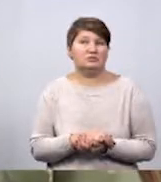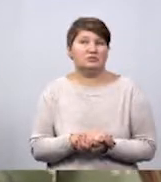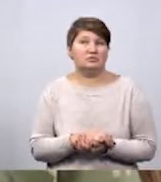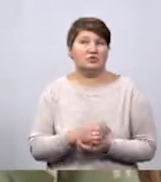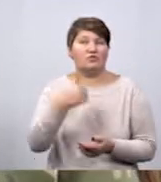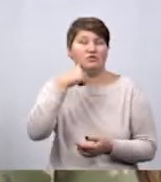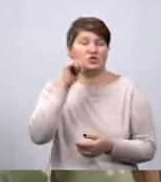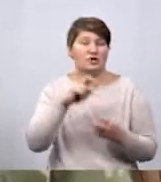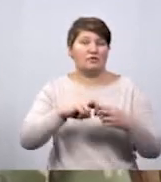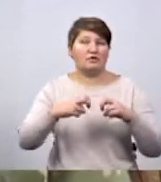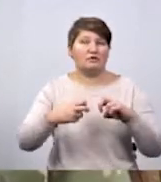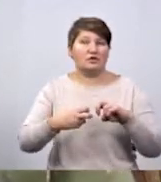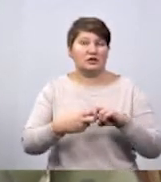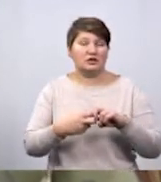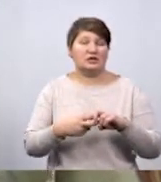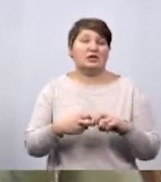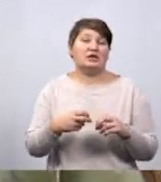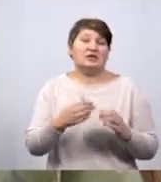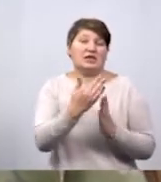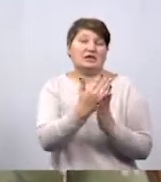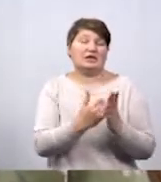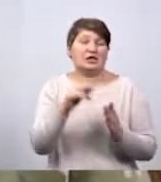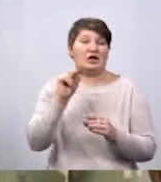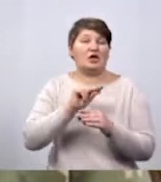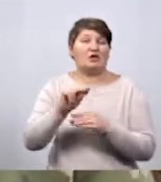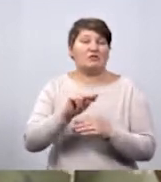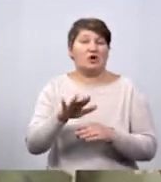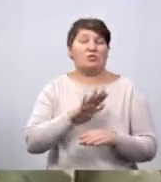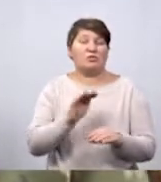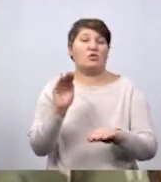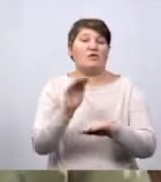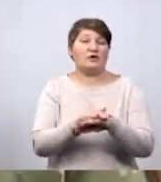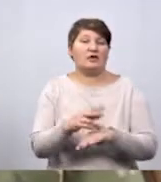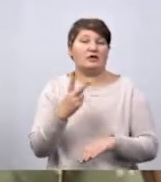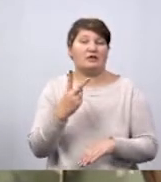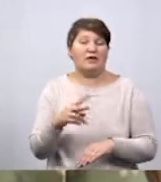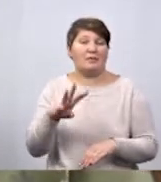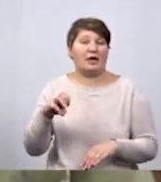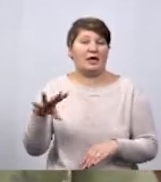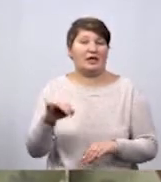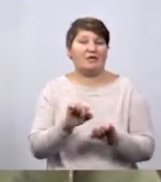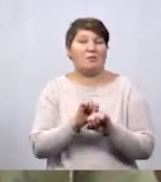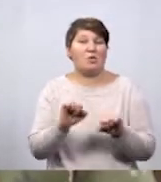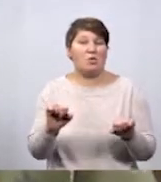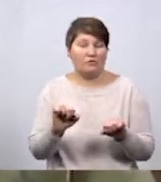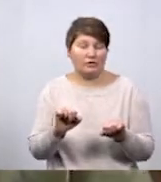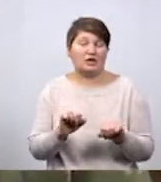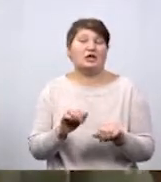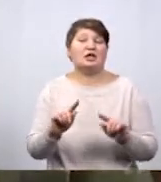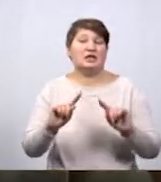Учора в Івано-Франківську за сценарієм навчань було насправді виявлено два макети вибухових пристроїв та